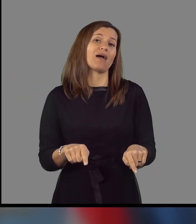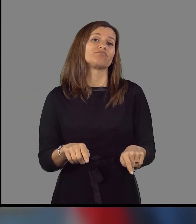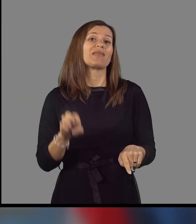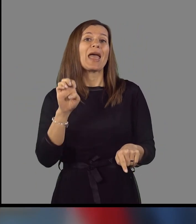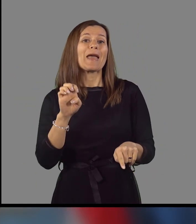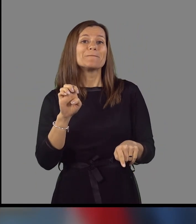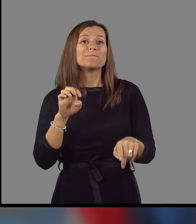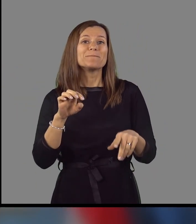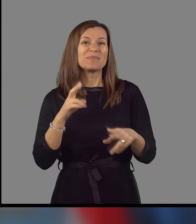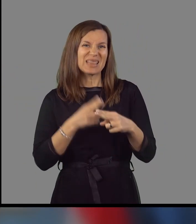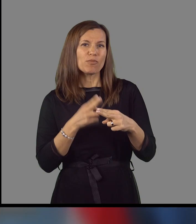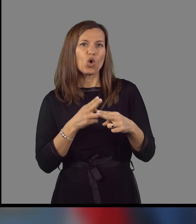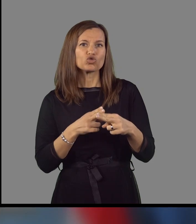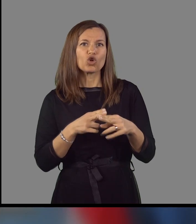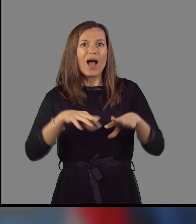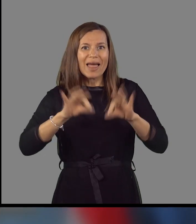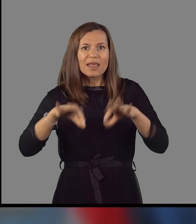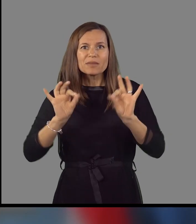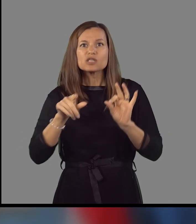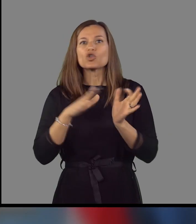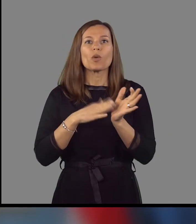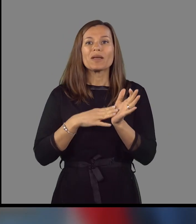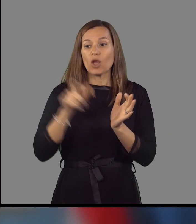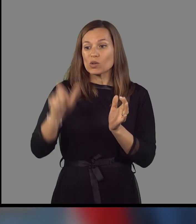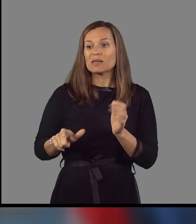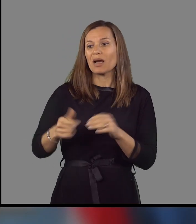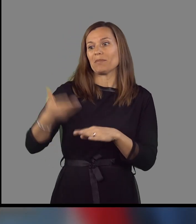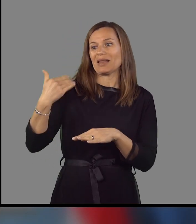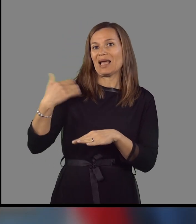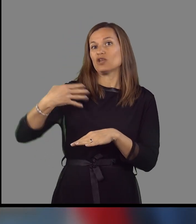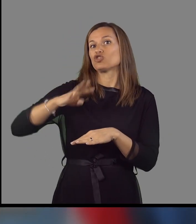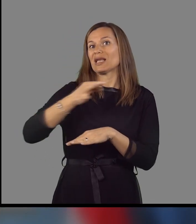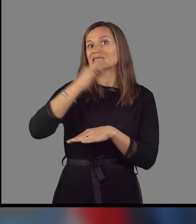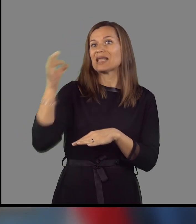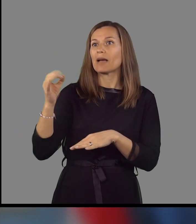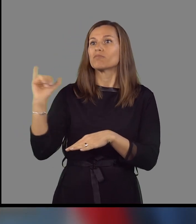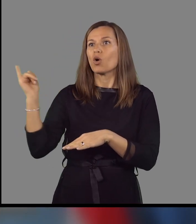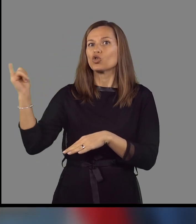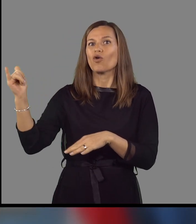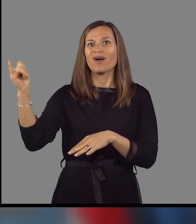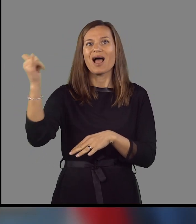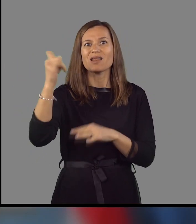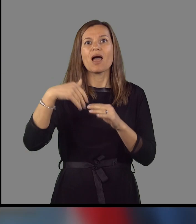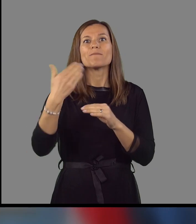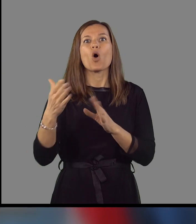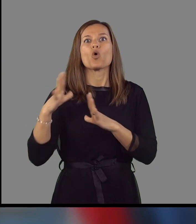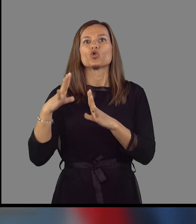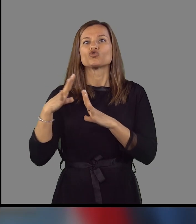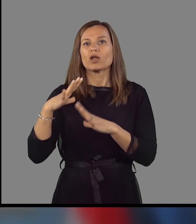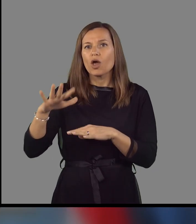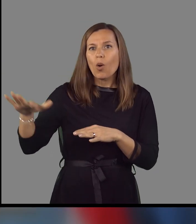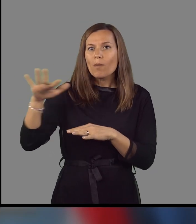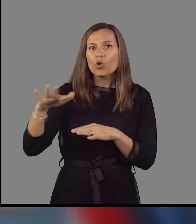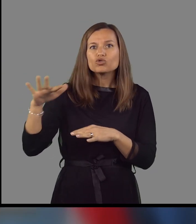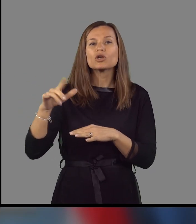epidemiološko anamnezo, torej gre za osebo, ki je v preteklih 14 dneh potovala po ogroženih